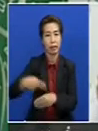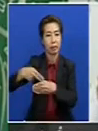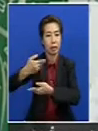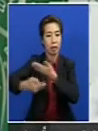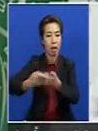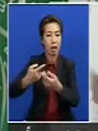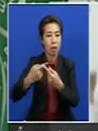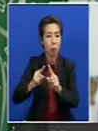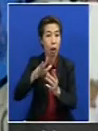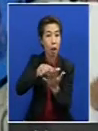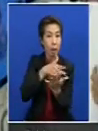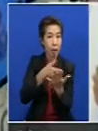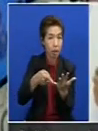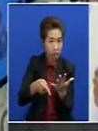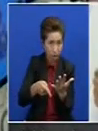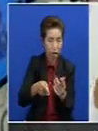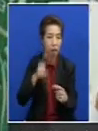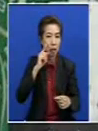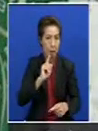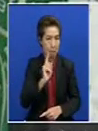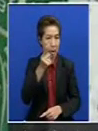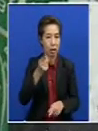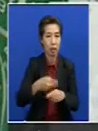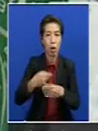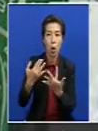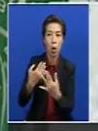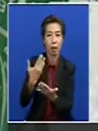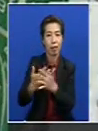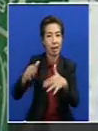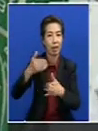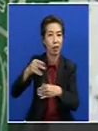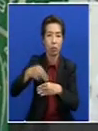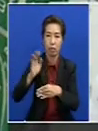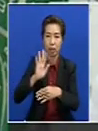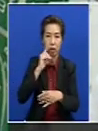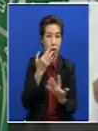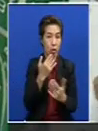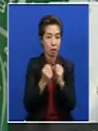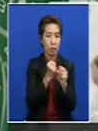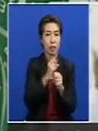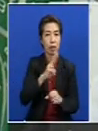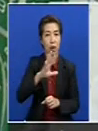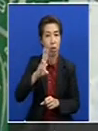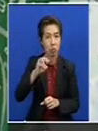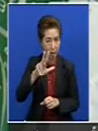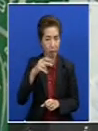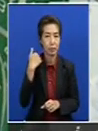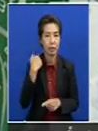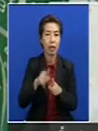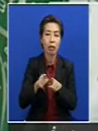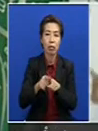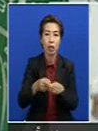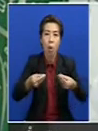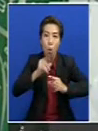ให้ซาอุอยู่ได้โดยไม่ต้องพึ่งรายได้จากน้ำมันเป็นหลักภายในปี2563แผนนี้ครอบคลุมหลายอย่างค่ะมีทั้งการขาย